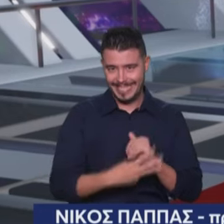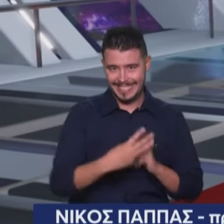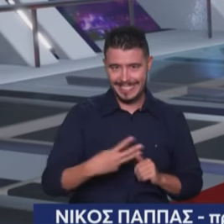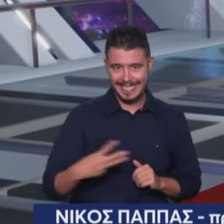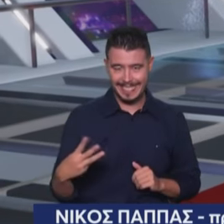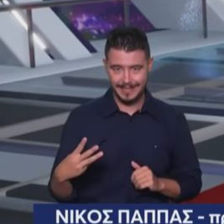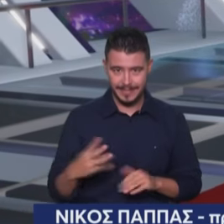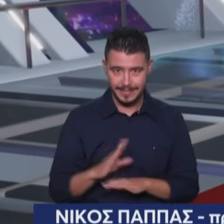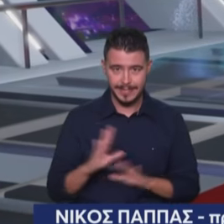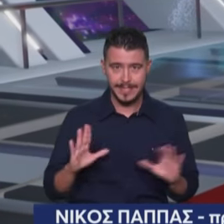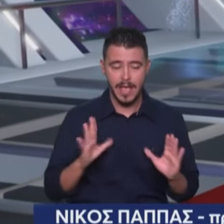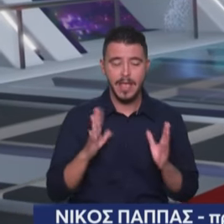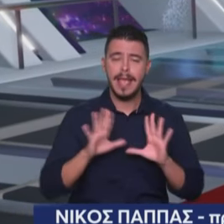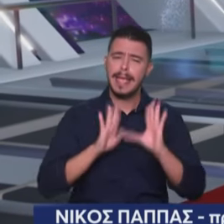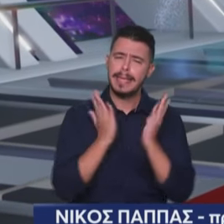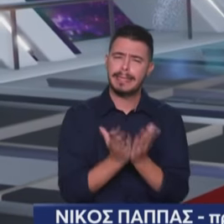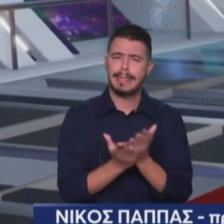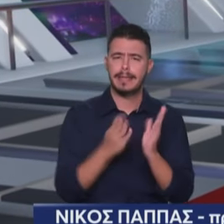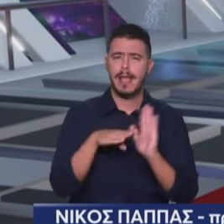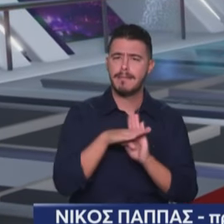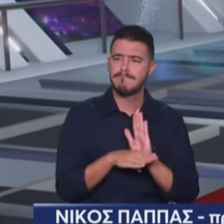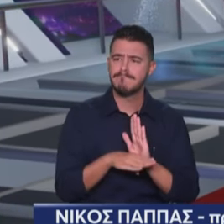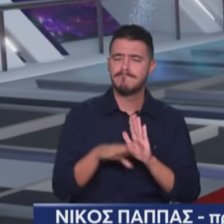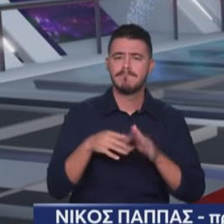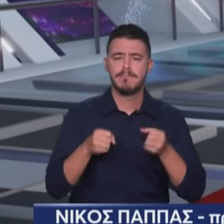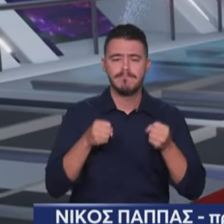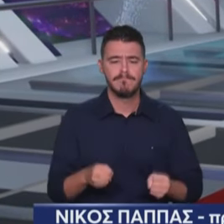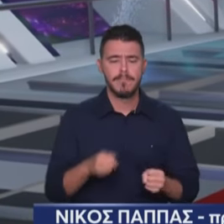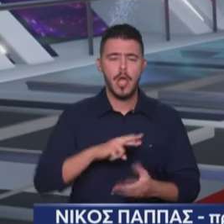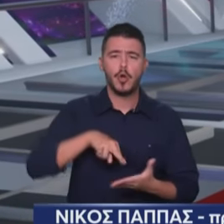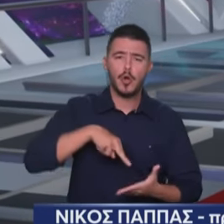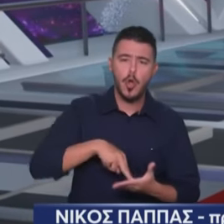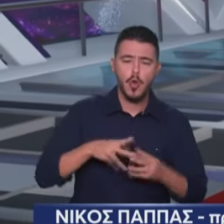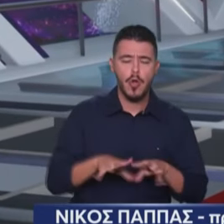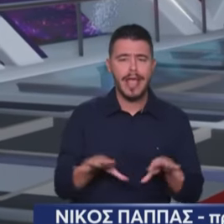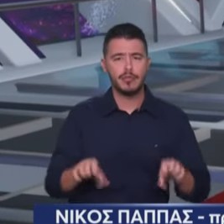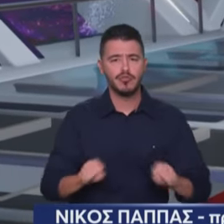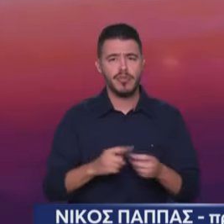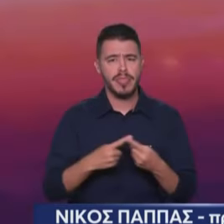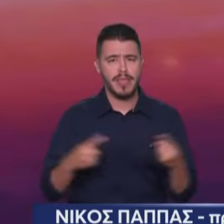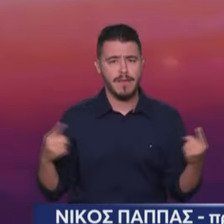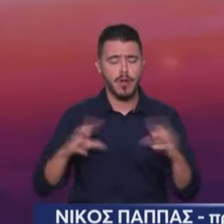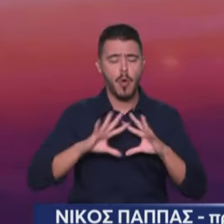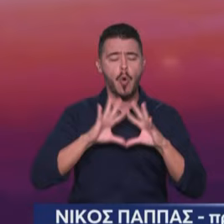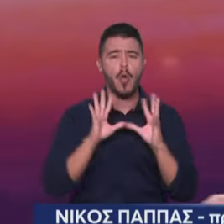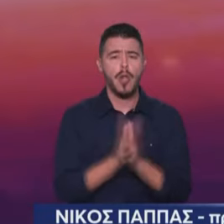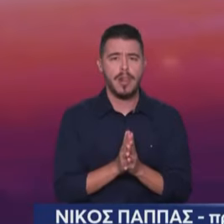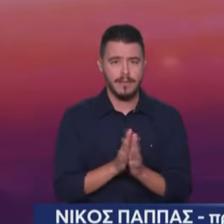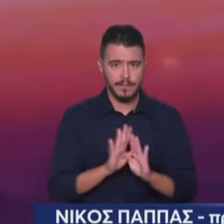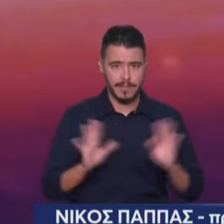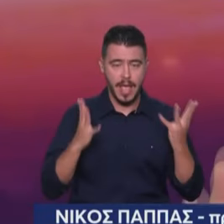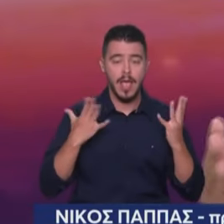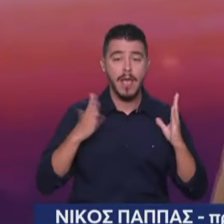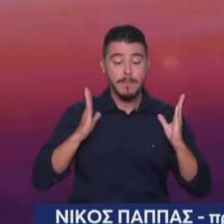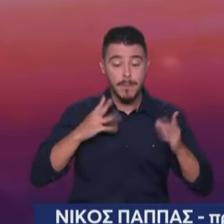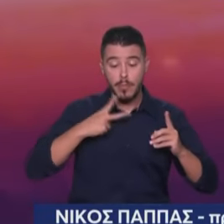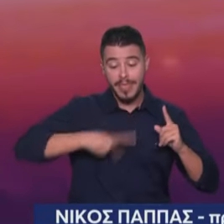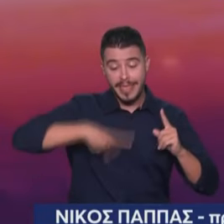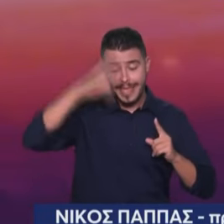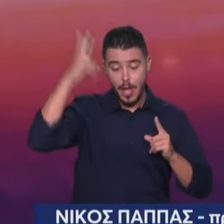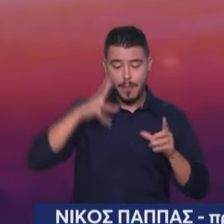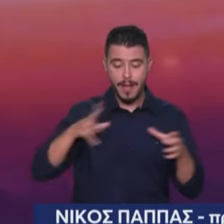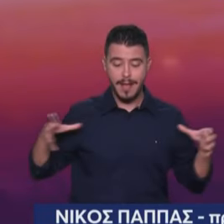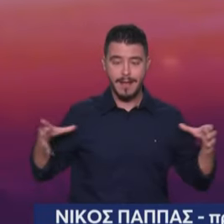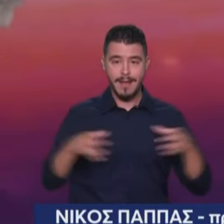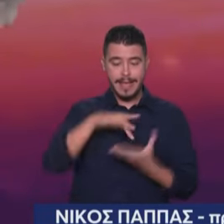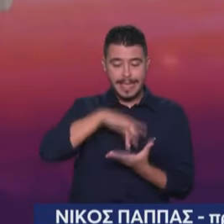οποιαδήποτε εξουσία και θέση ευθύνης να είναι μη ελεγκτέα και μη ανακλητή. Είναι τα λεγόμενα θεσμικά αντίβαρα. Εκλέγουμε